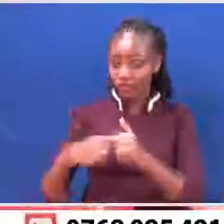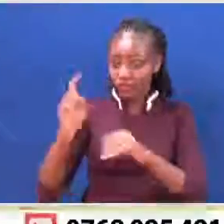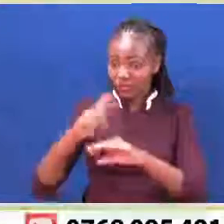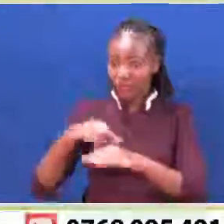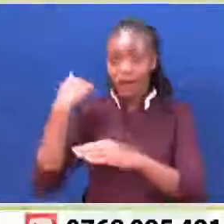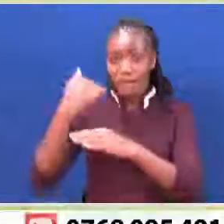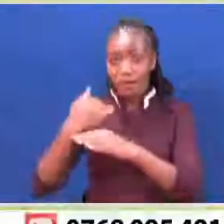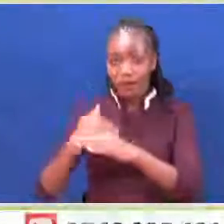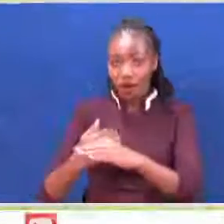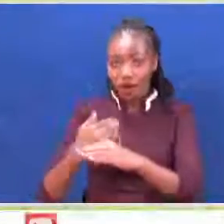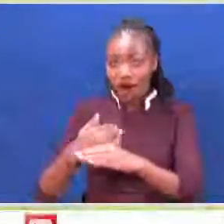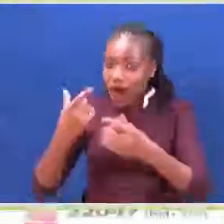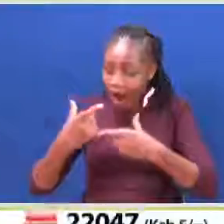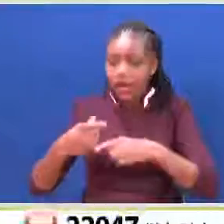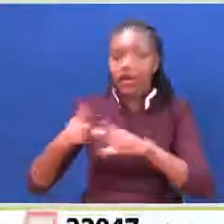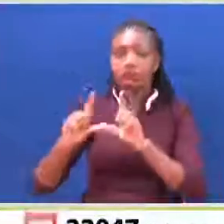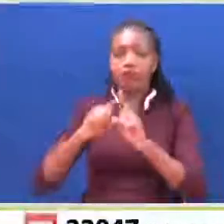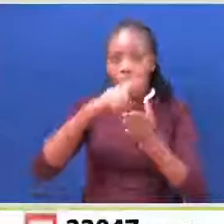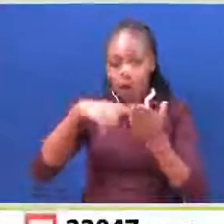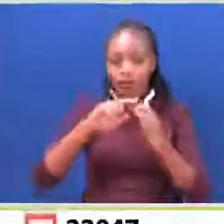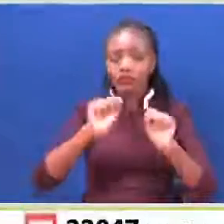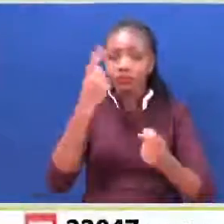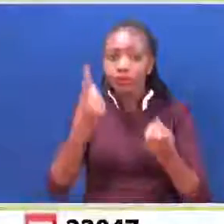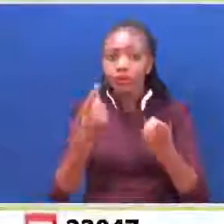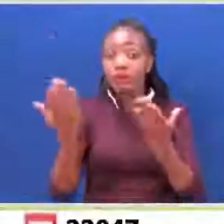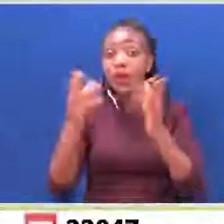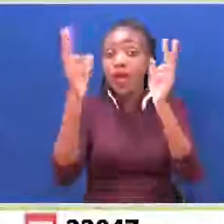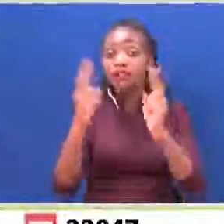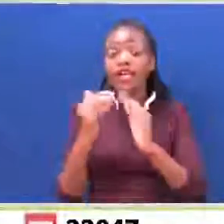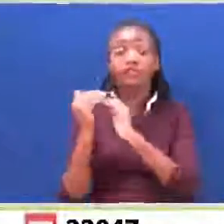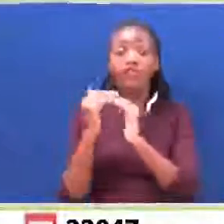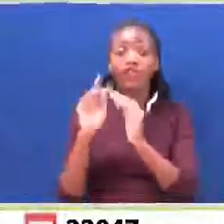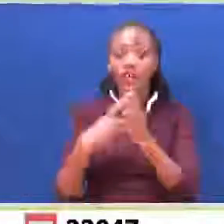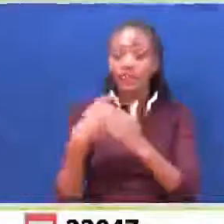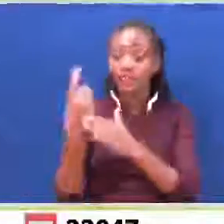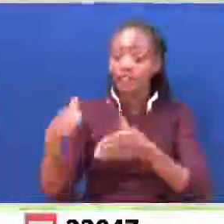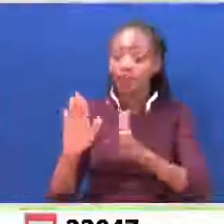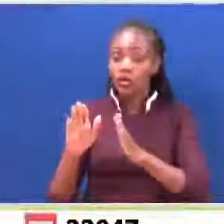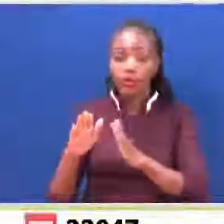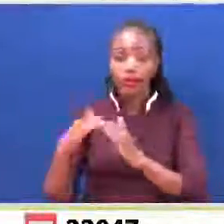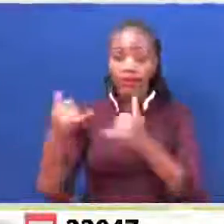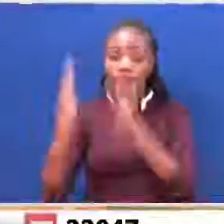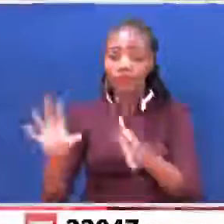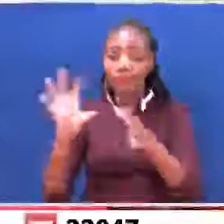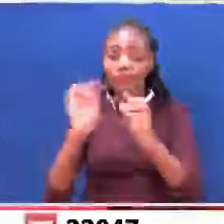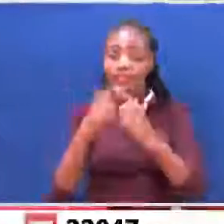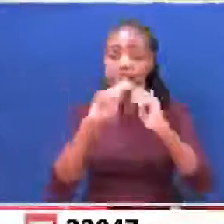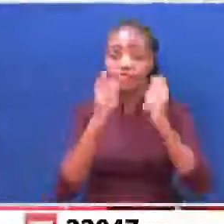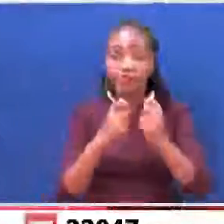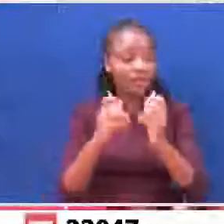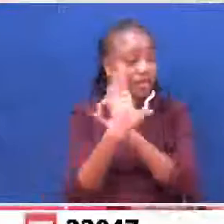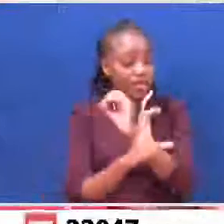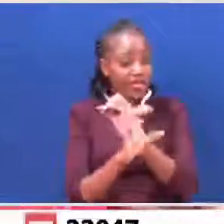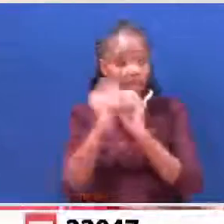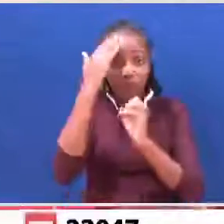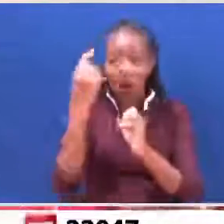nione kama wako na ile uwezo wa kuweza kucompete katika international level. Hii ndio njia waweze kujoin clubs across the country kwa sababu